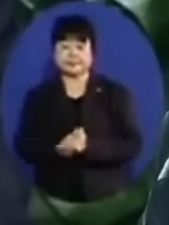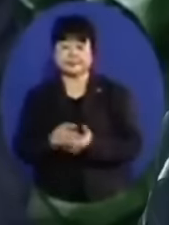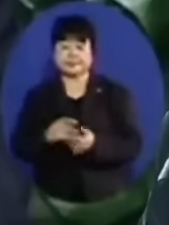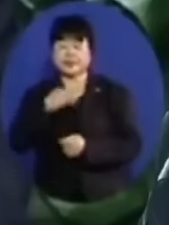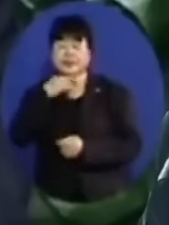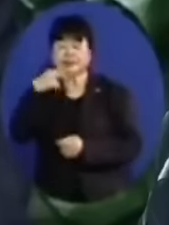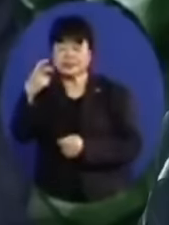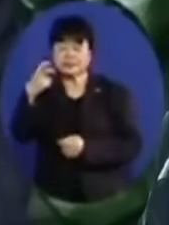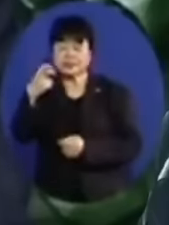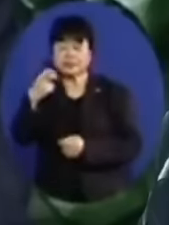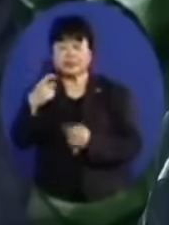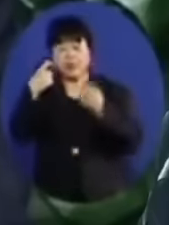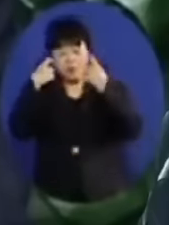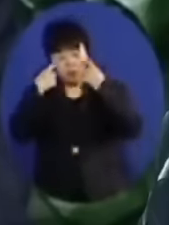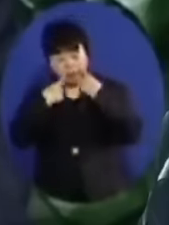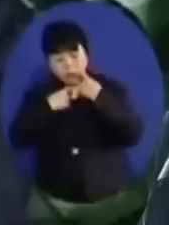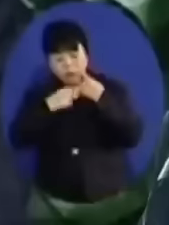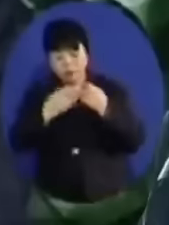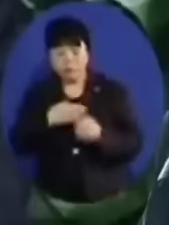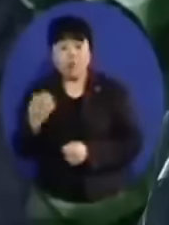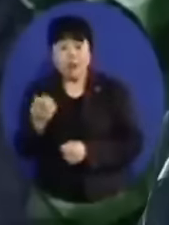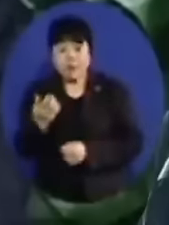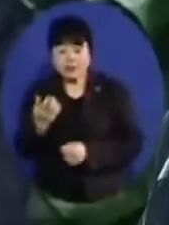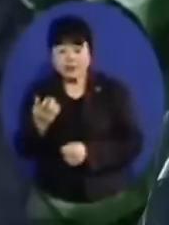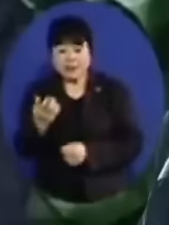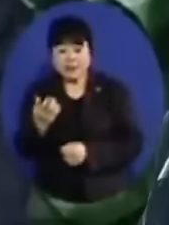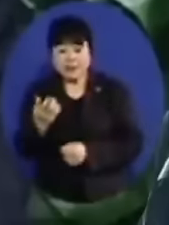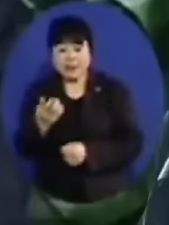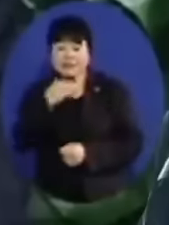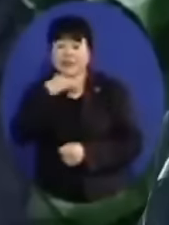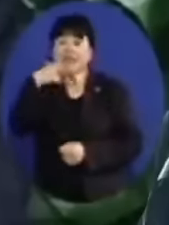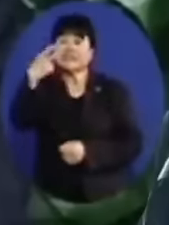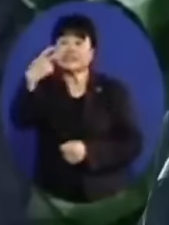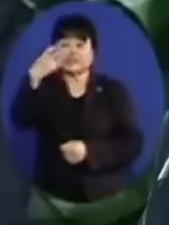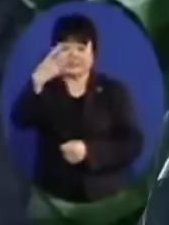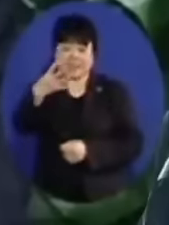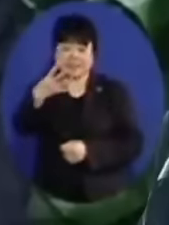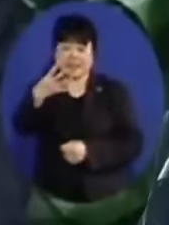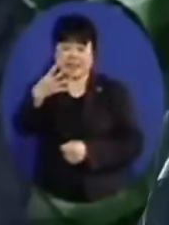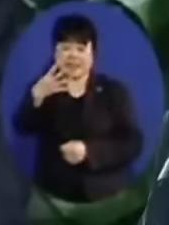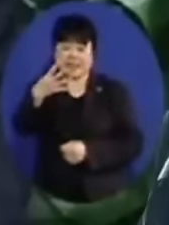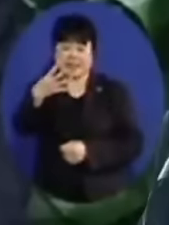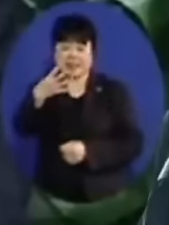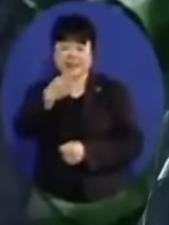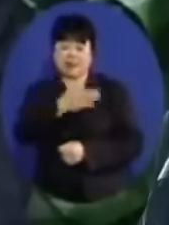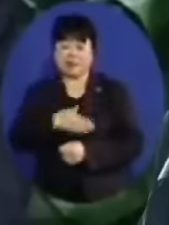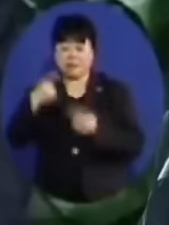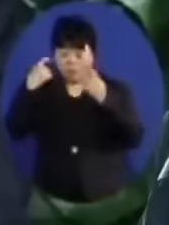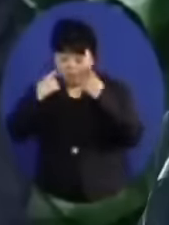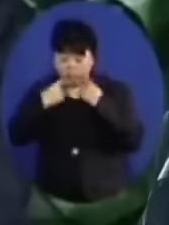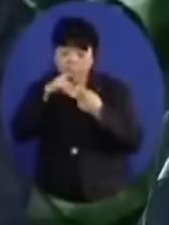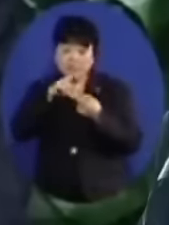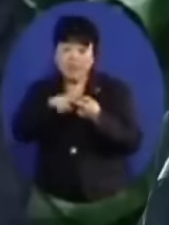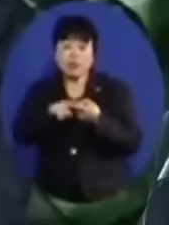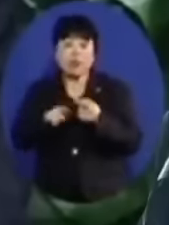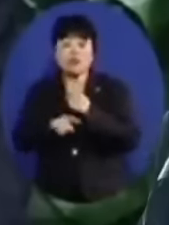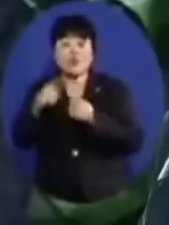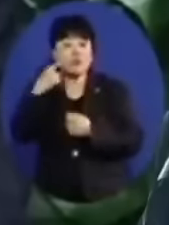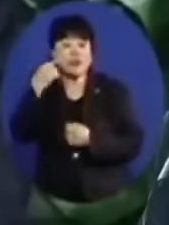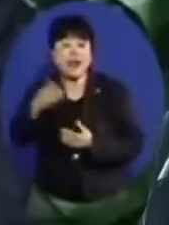20대부터 몸이 약한 것이 지금 올해 74살이 되어도 아직까지 몸이 허약합니다.